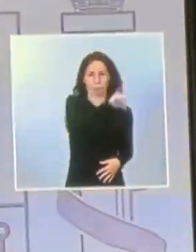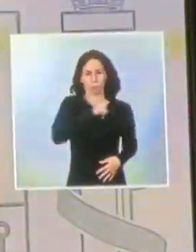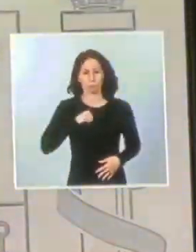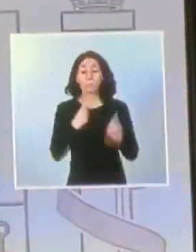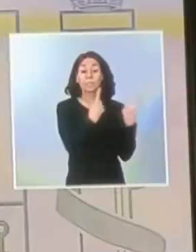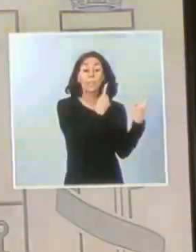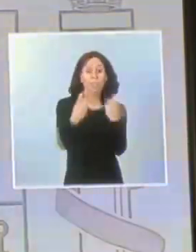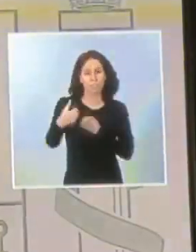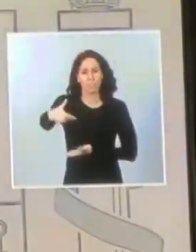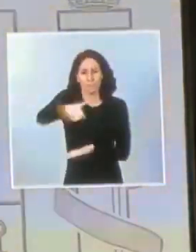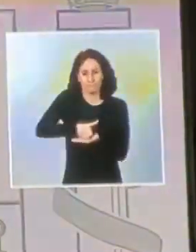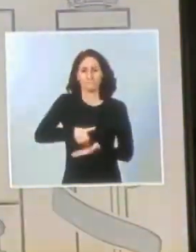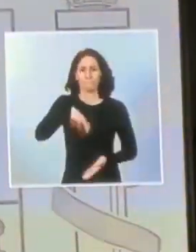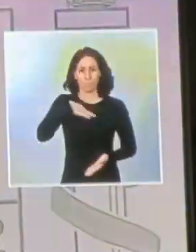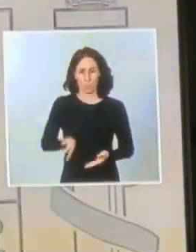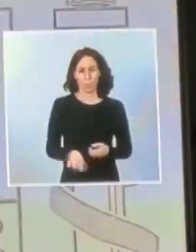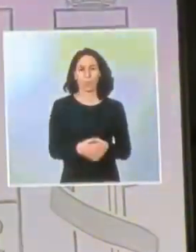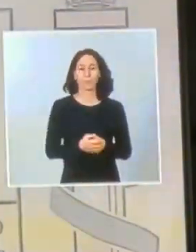har erklært